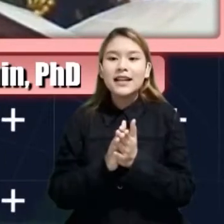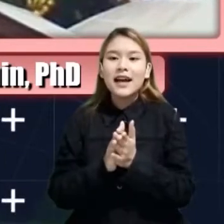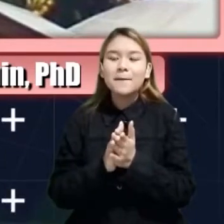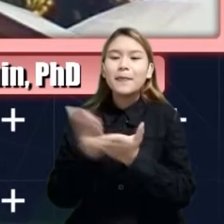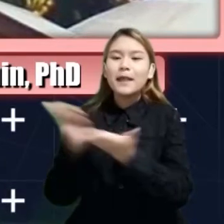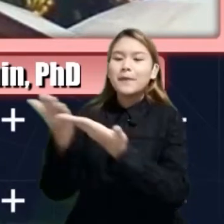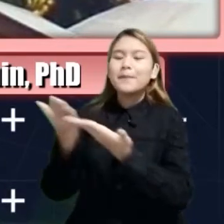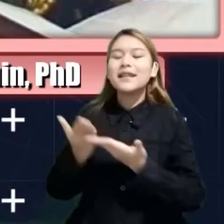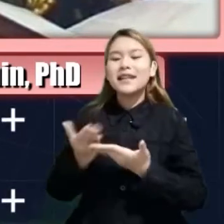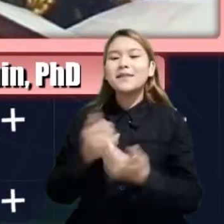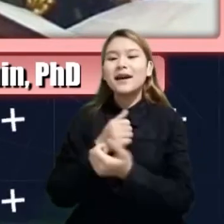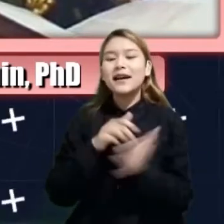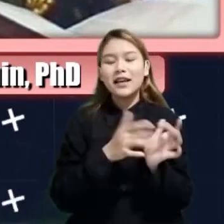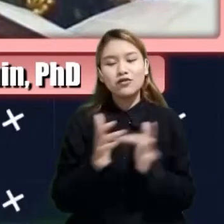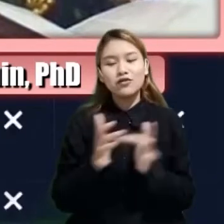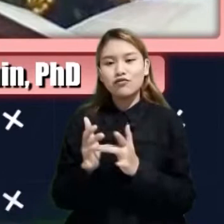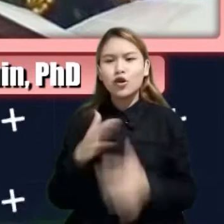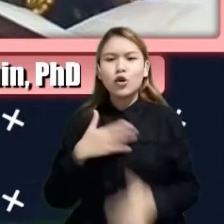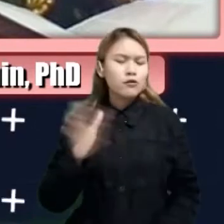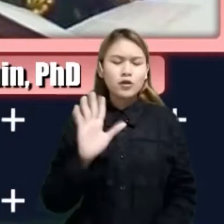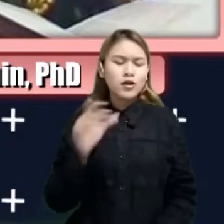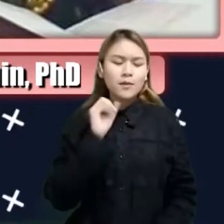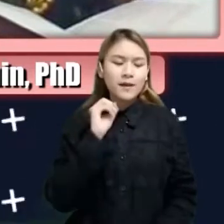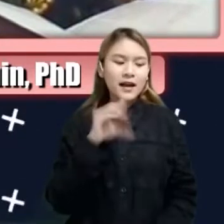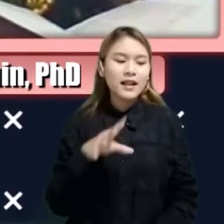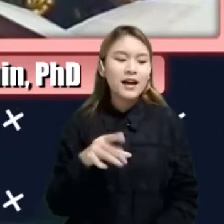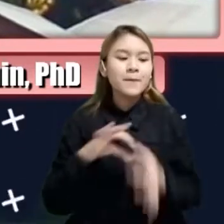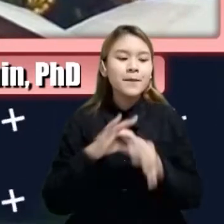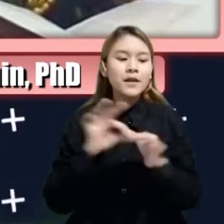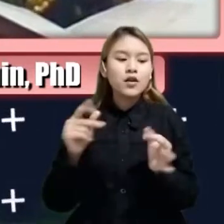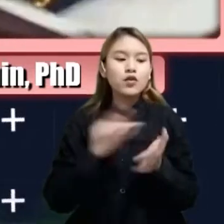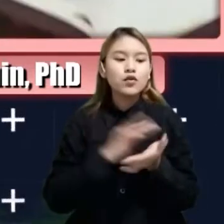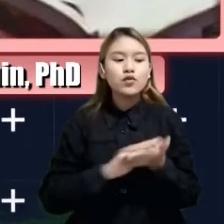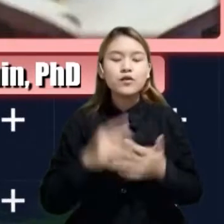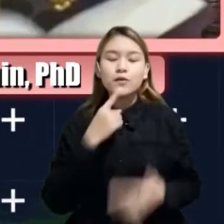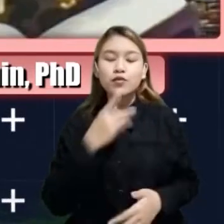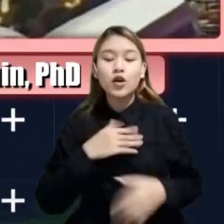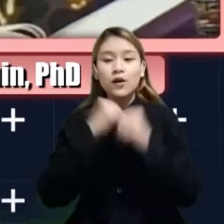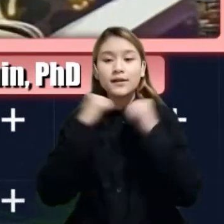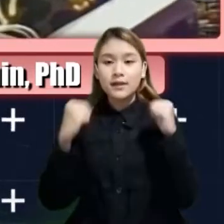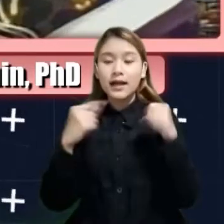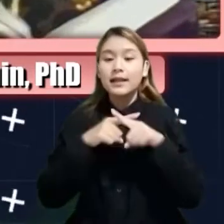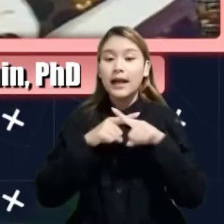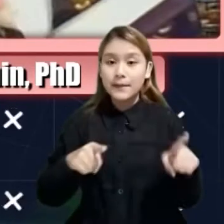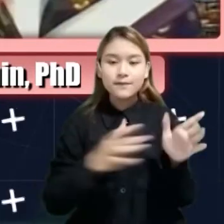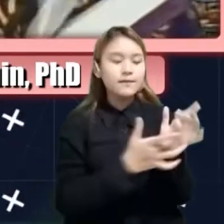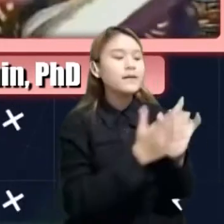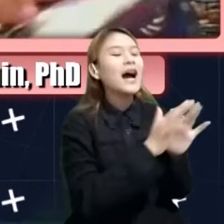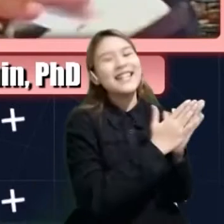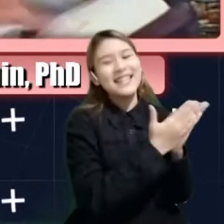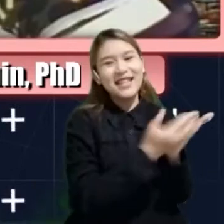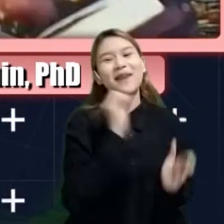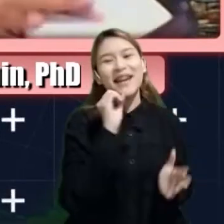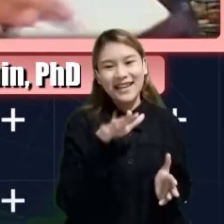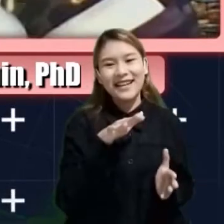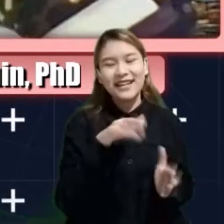Kudus punya kuasa, tapi Alkitab yang katakan. Contohnya, dalam Kisah 1 ayat yang ke-8,